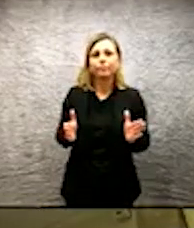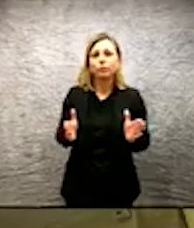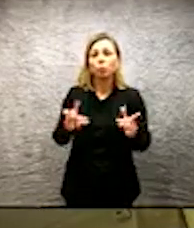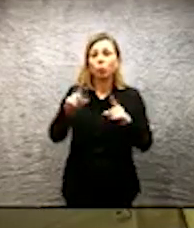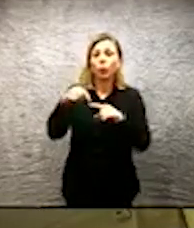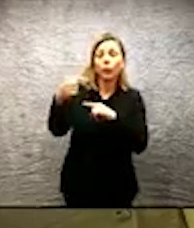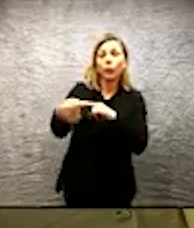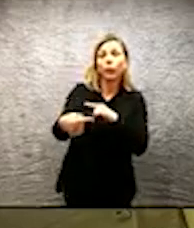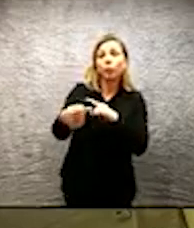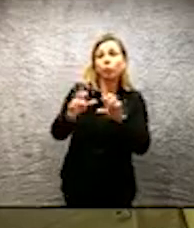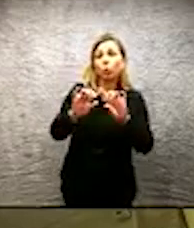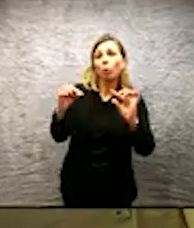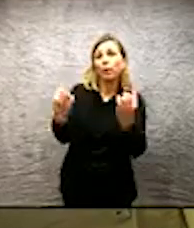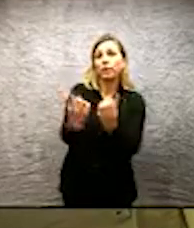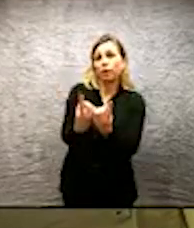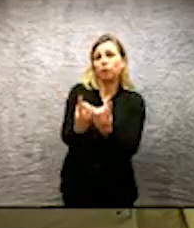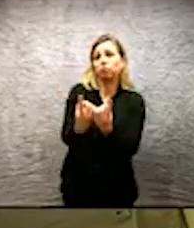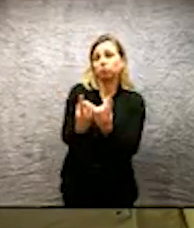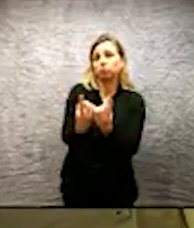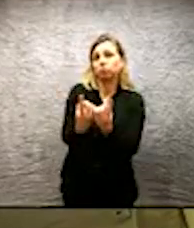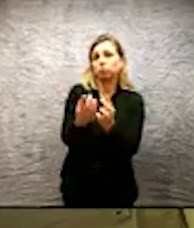comité